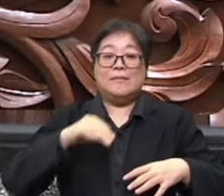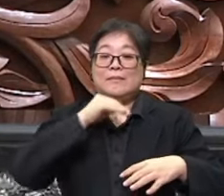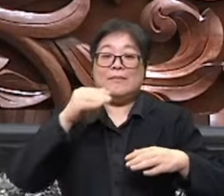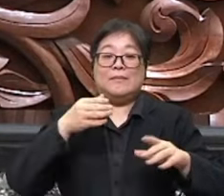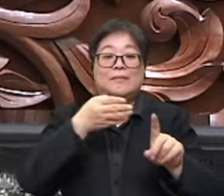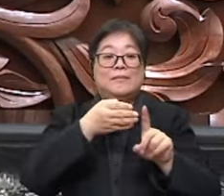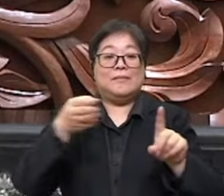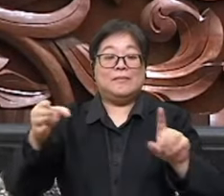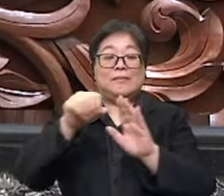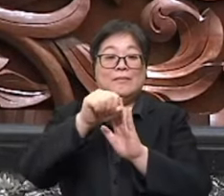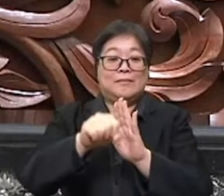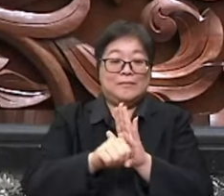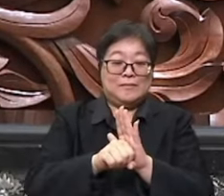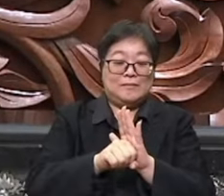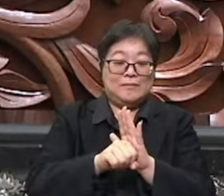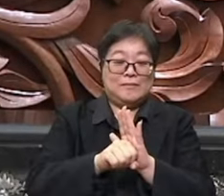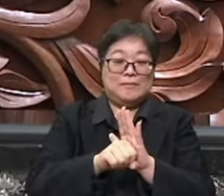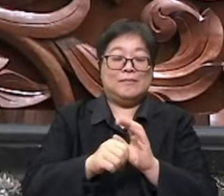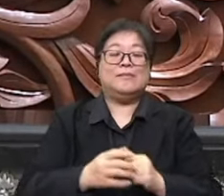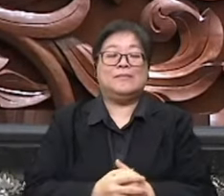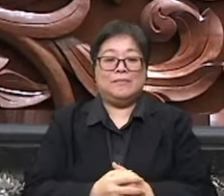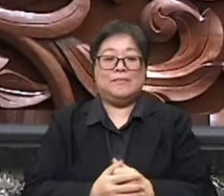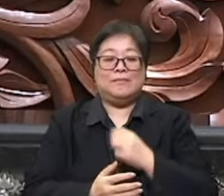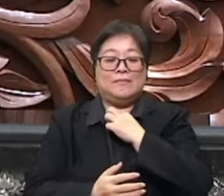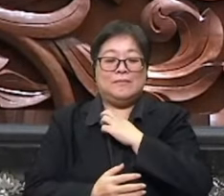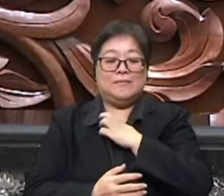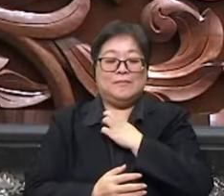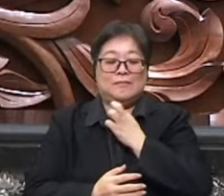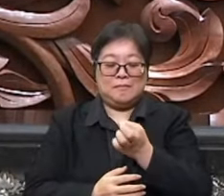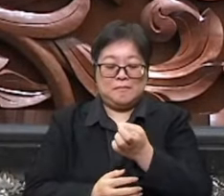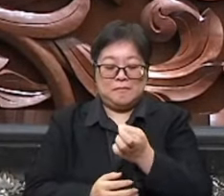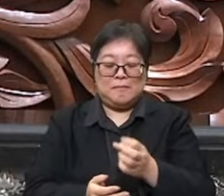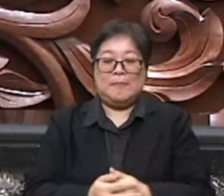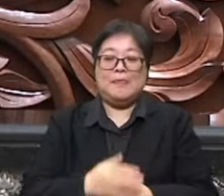melanggar syarat-syarat yang ditetapkan oleh peraturan dewan, silakanlah.